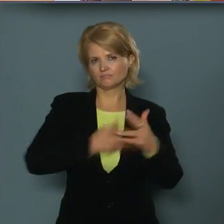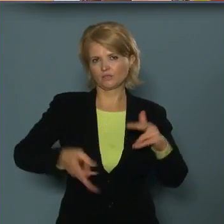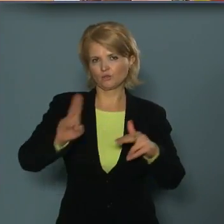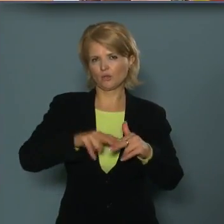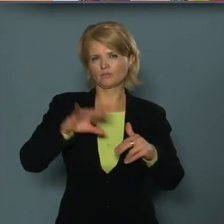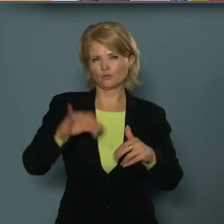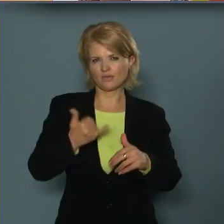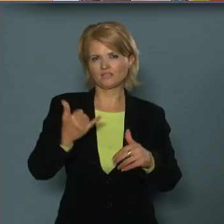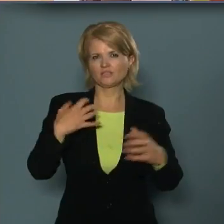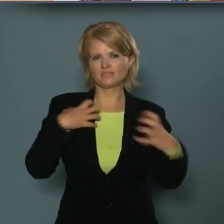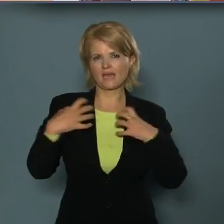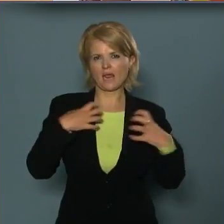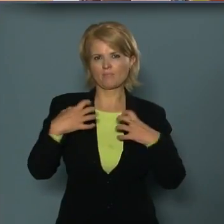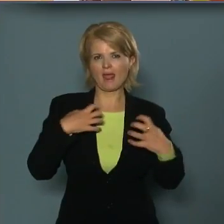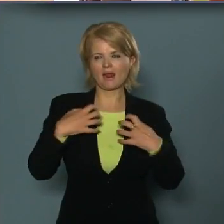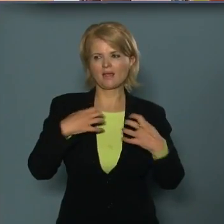alkalommal is, különféle